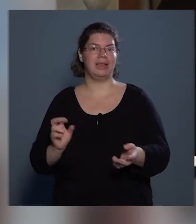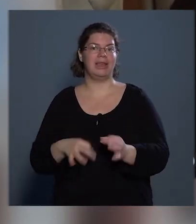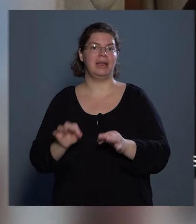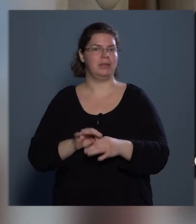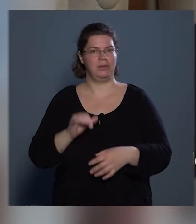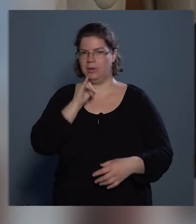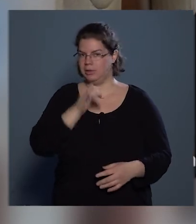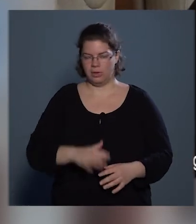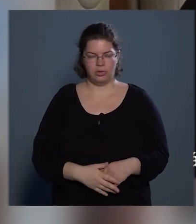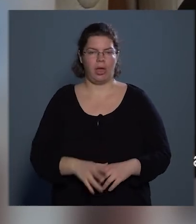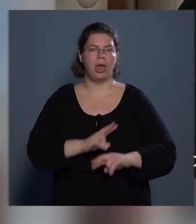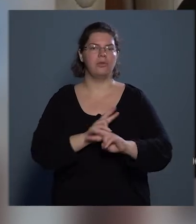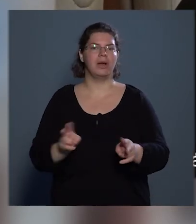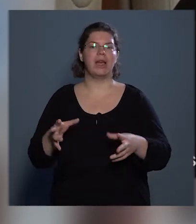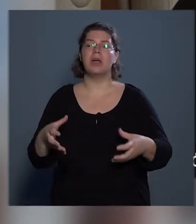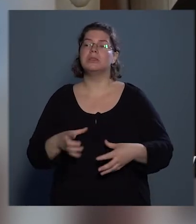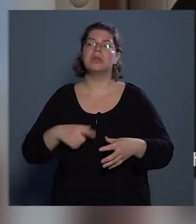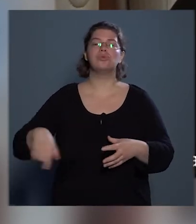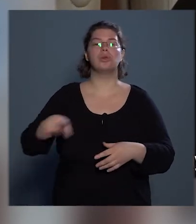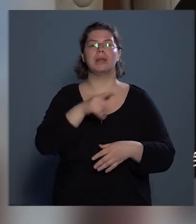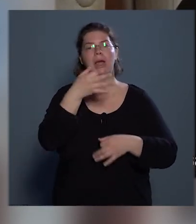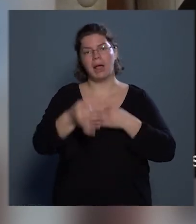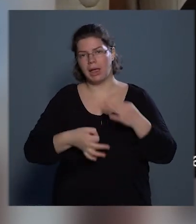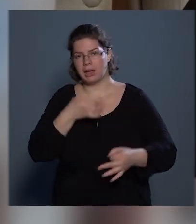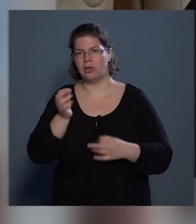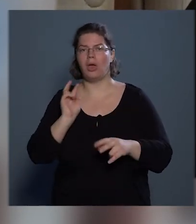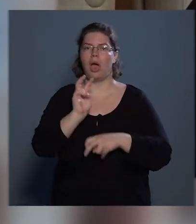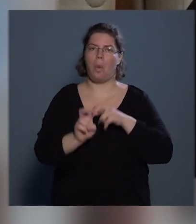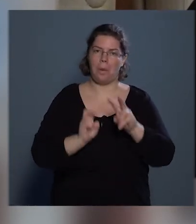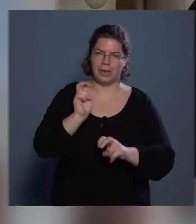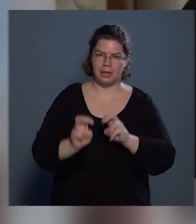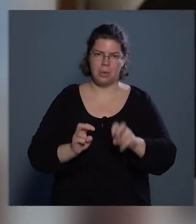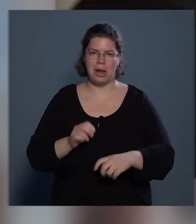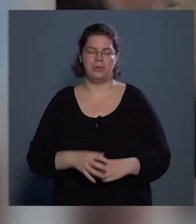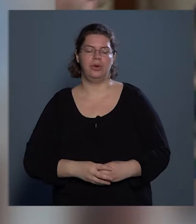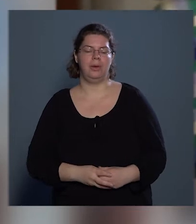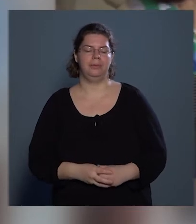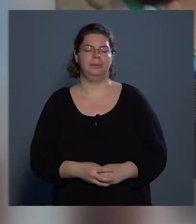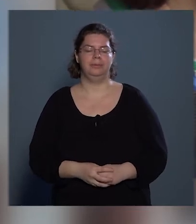Nincsen. Van-e a testületnek kérdése, hozzászólása?